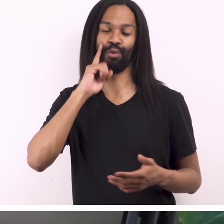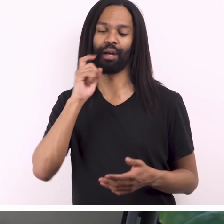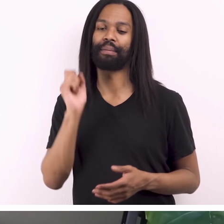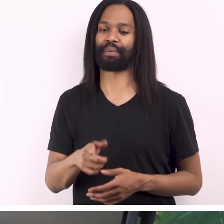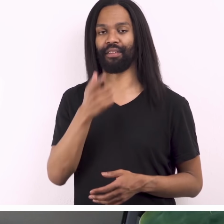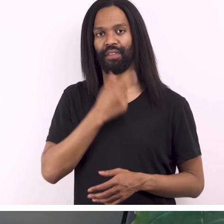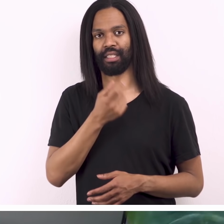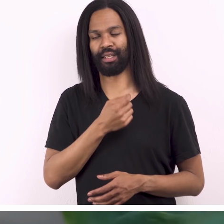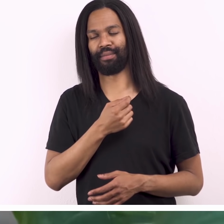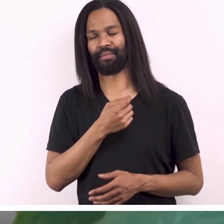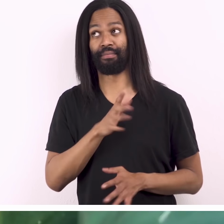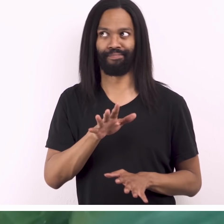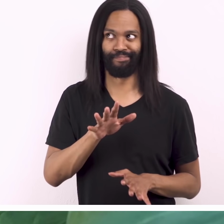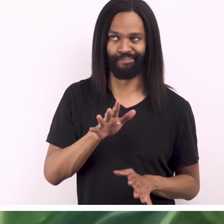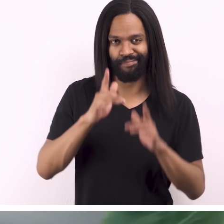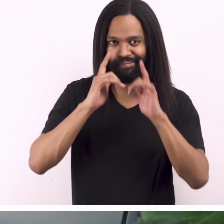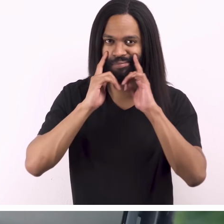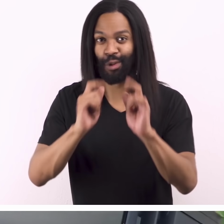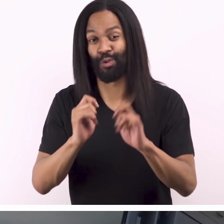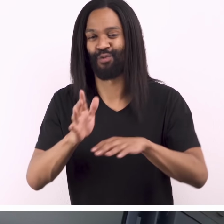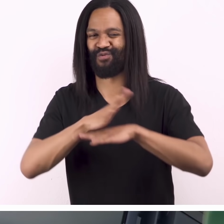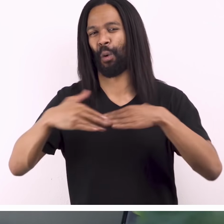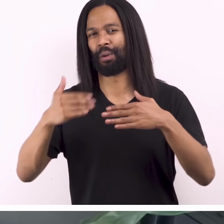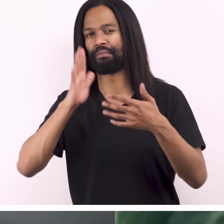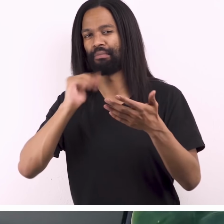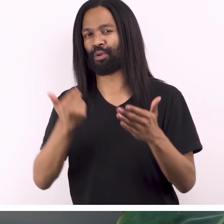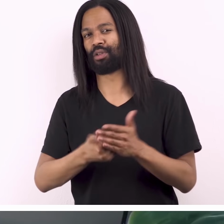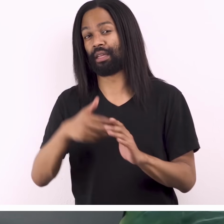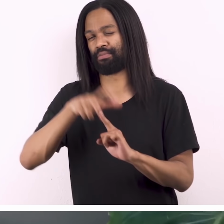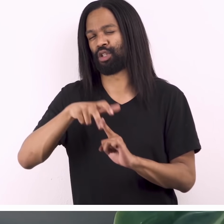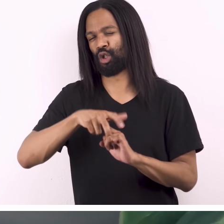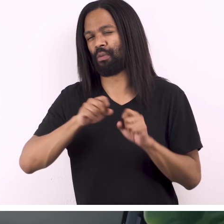par rapport à ça. Ça reste un velouté, hein. Mais le Gloriosum est un philodendron hyper facile. Alors, c'est un rampant par contre, donc pas de tuteur